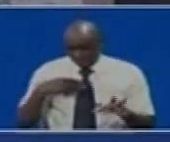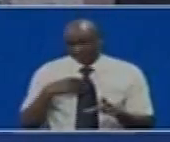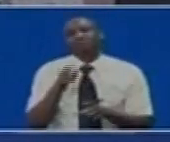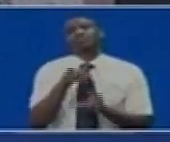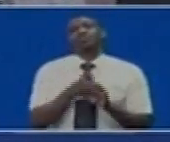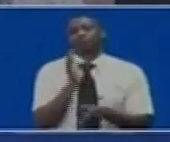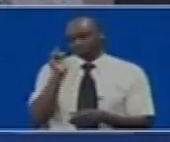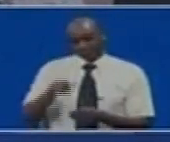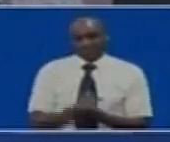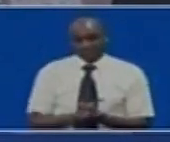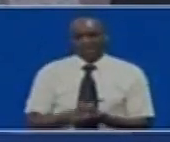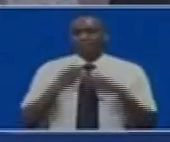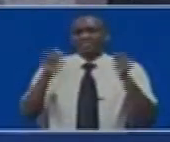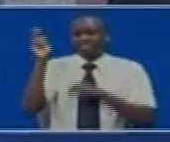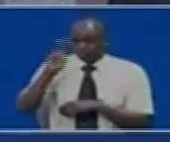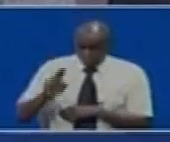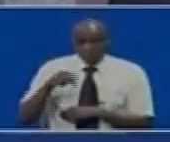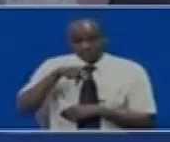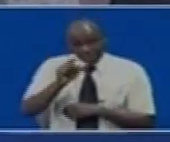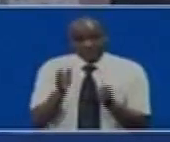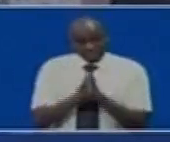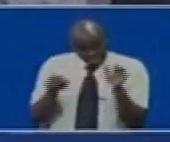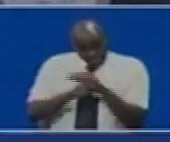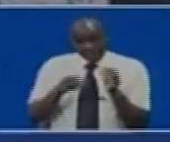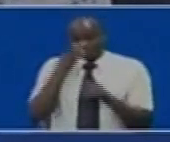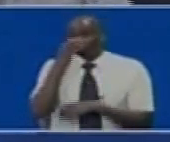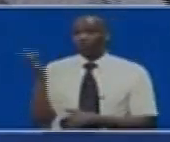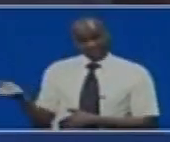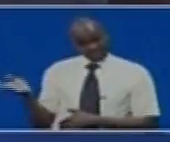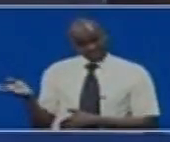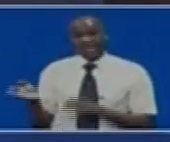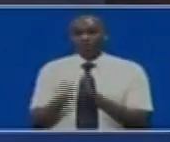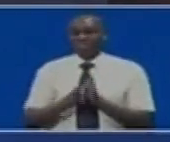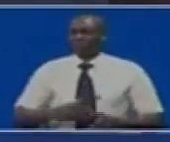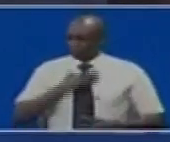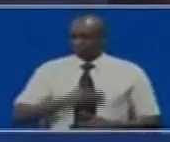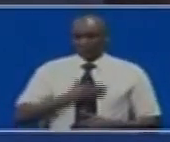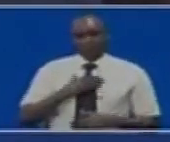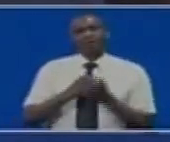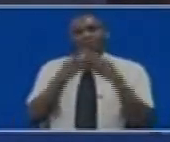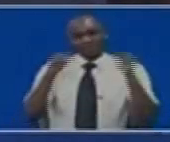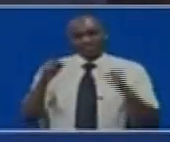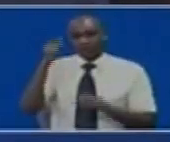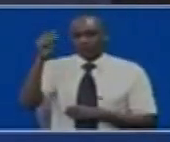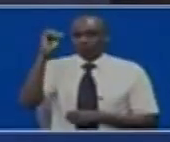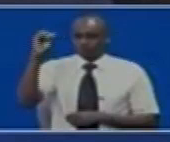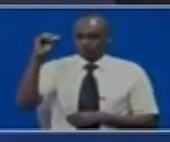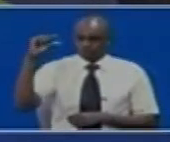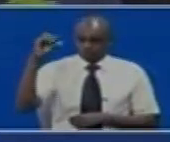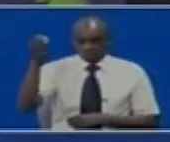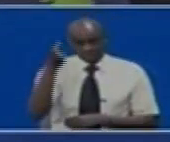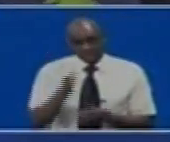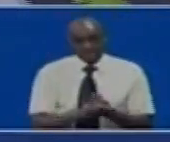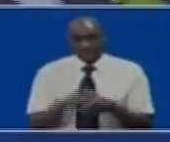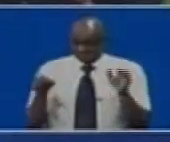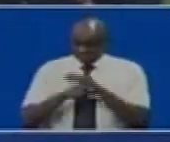Rais Kenyatta alichukua fursa hii mbele ya naibu wake William Ruto, wageni waalikwa rais wa Togo Faure Esozimna na naibu